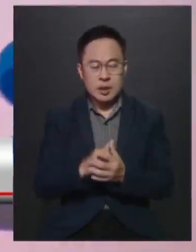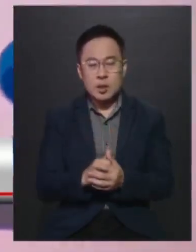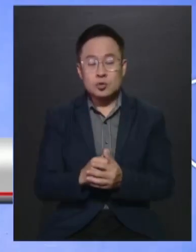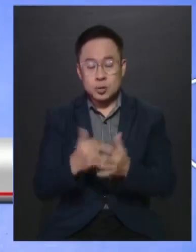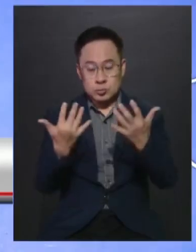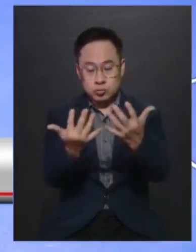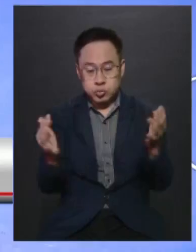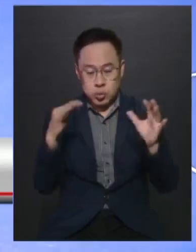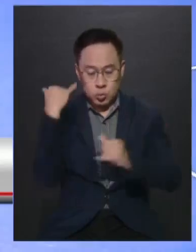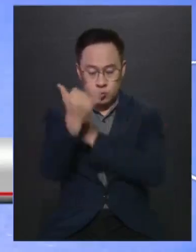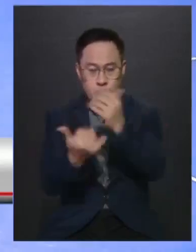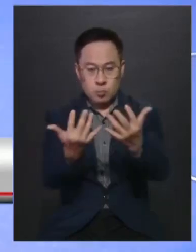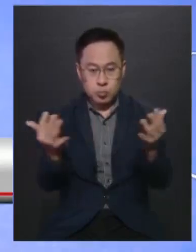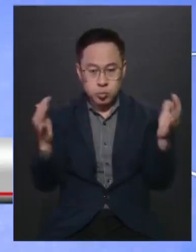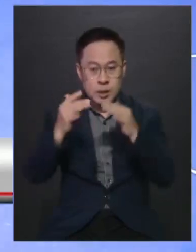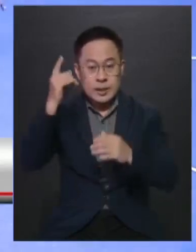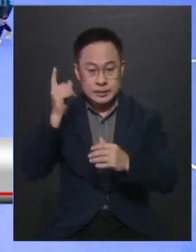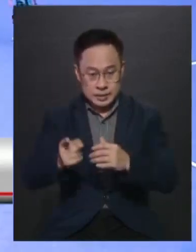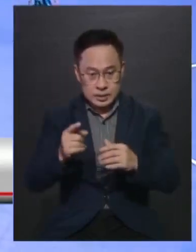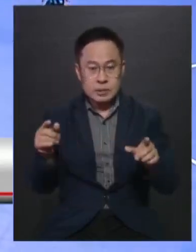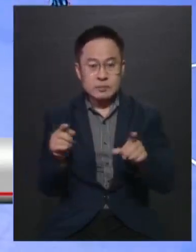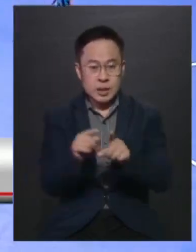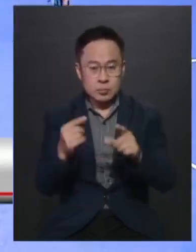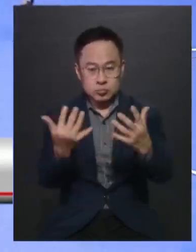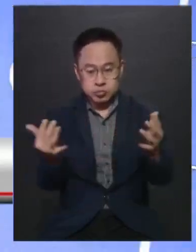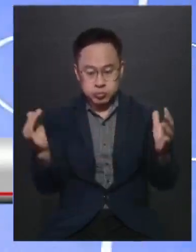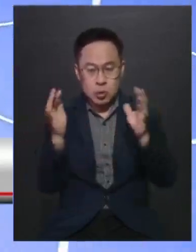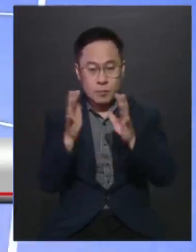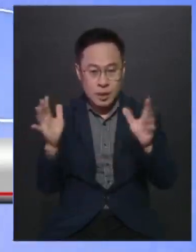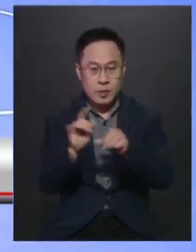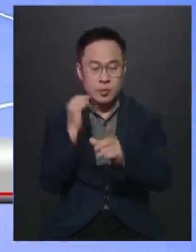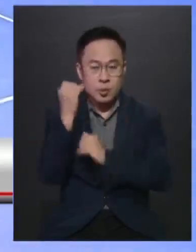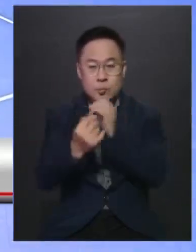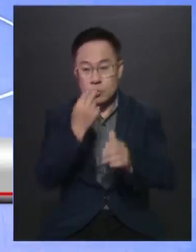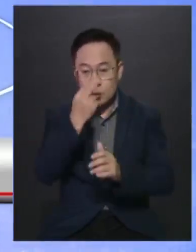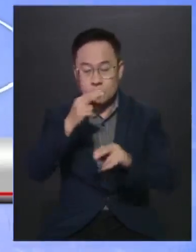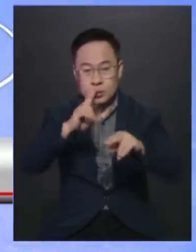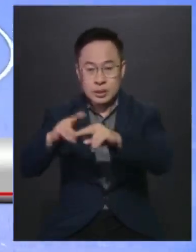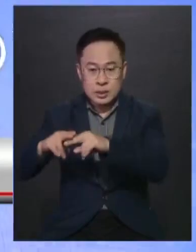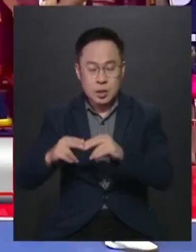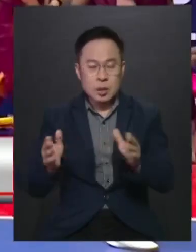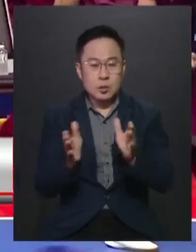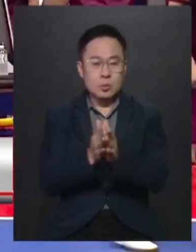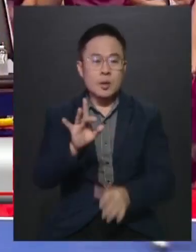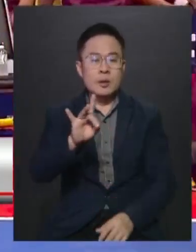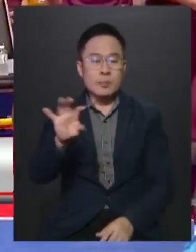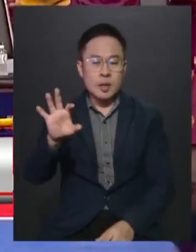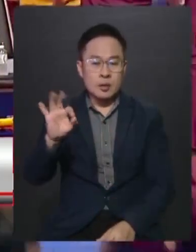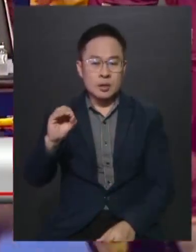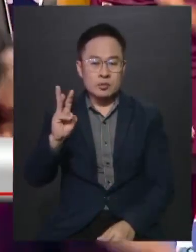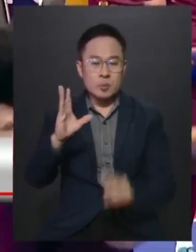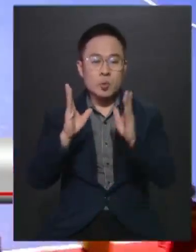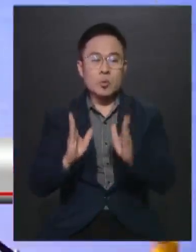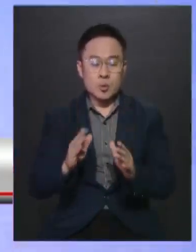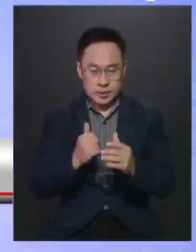ชมในสนามสูงที่สุดในแมตช Dayที่ 20นะครับโดยมียอดผู้เข้าชมในสนามอยู่ที่ 896คน